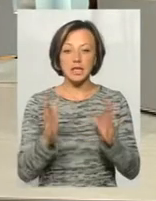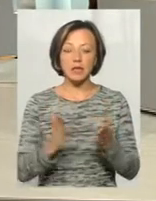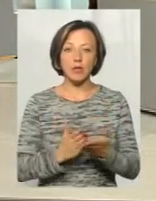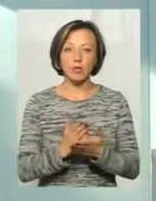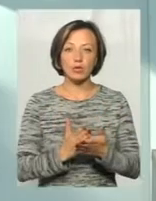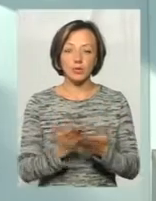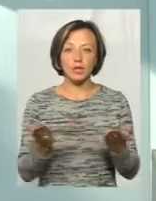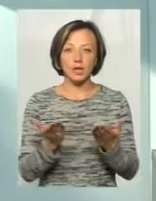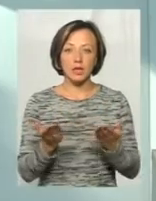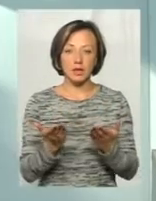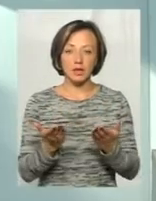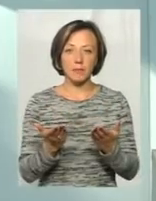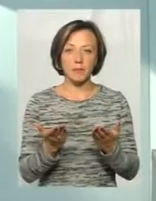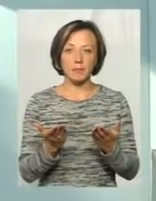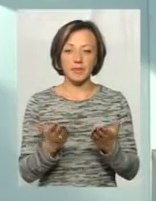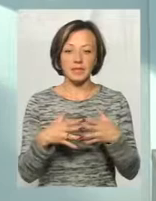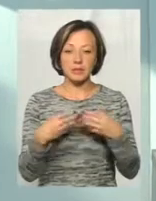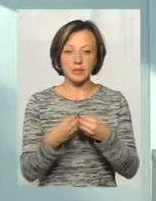послуги,